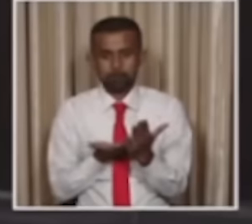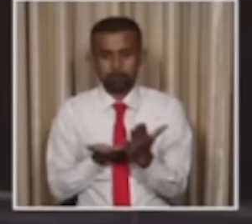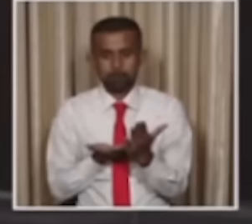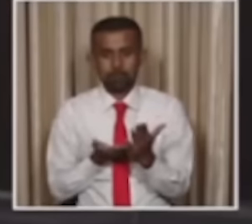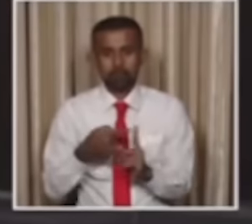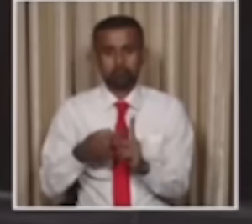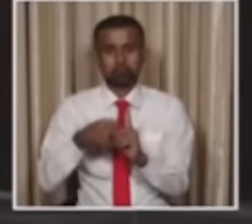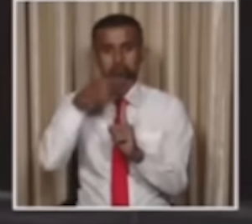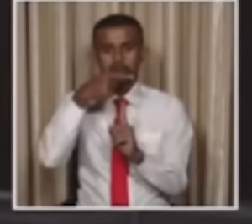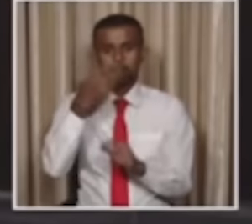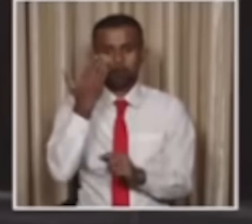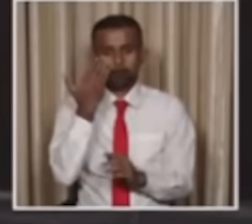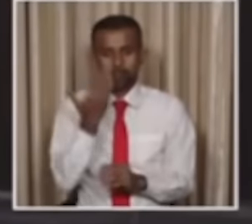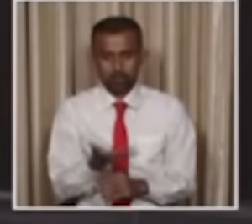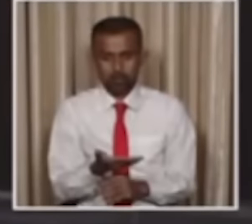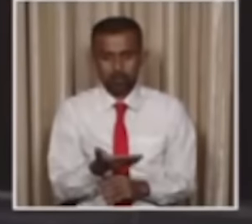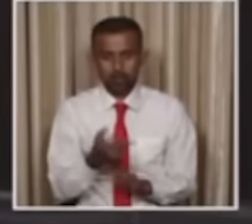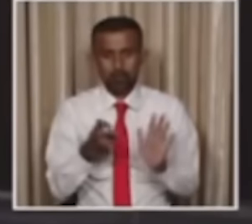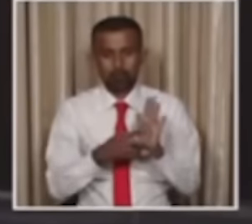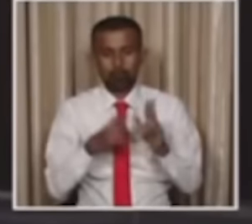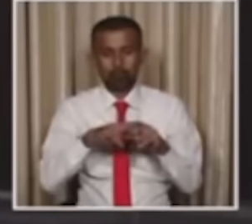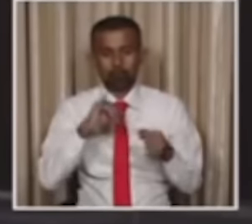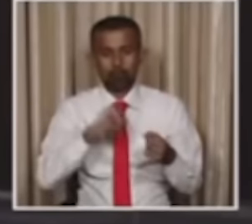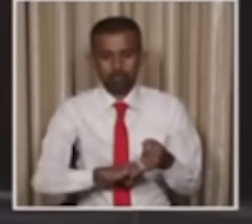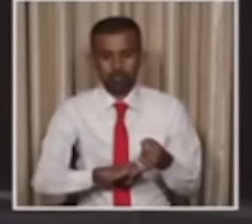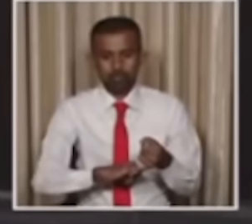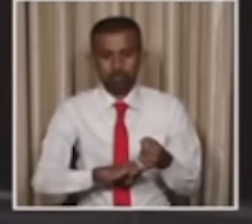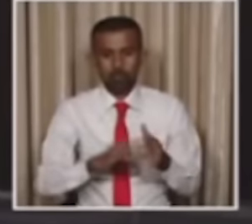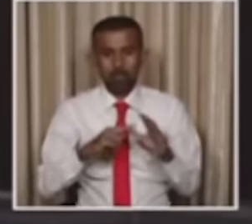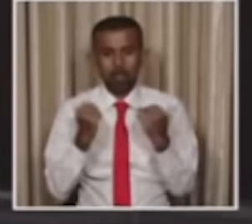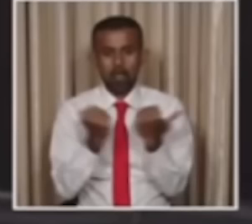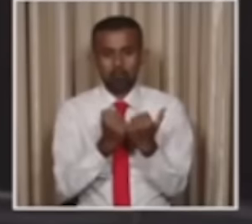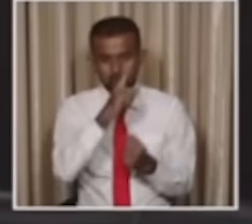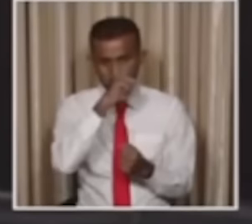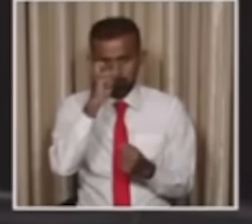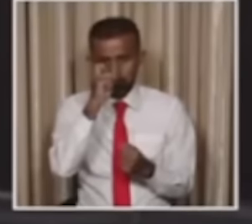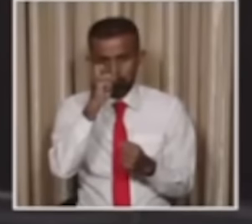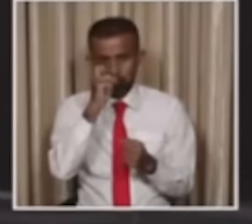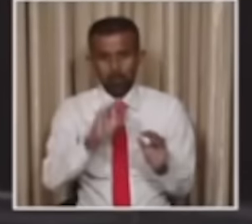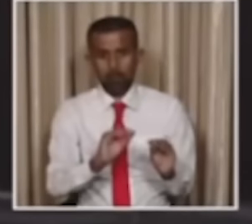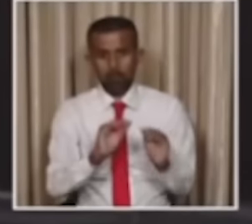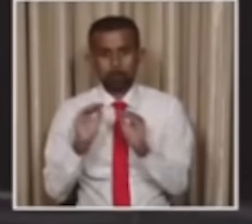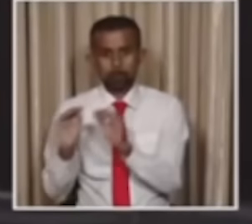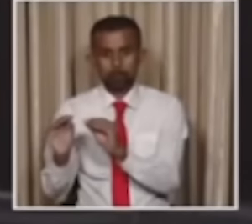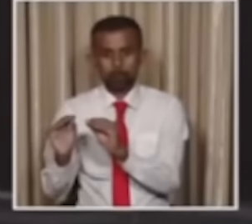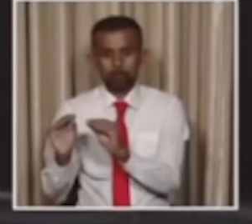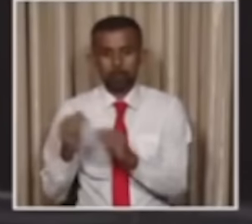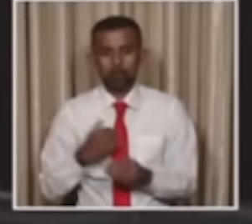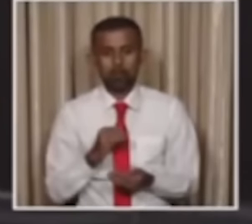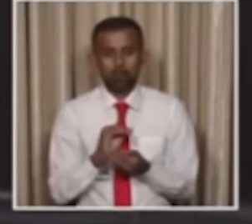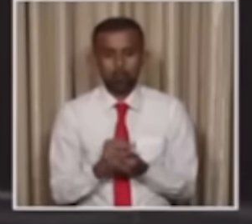වැඩිවීම. ඒකම VFS එක අප්‍රේල් මාස ඉඳං ආවට පස්සේ අපිට